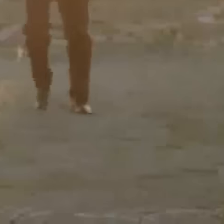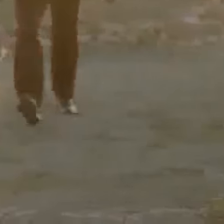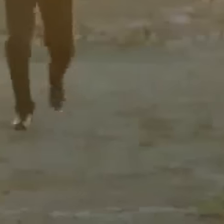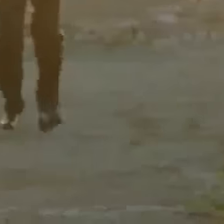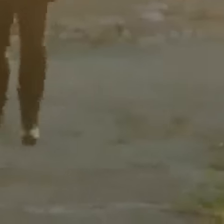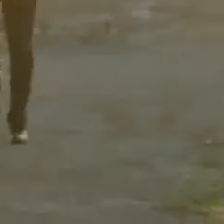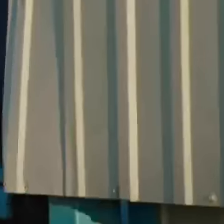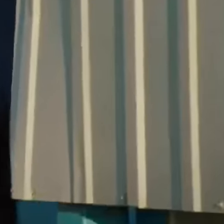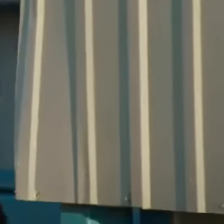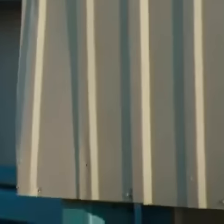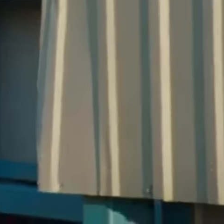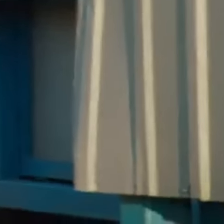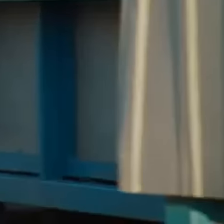bakındı.